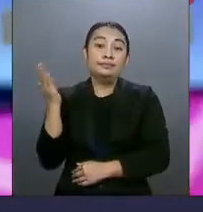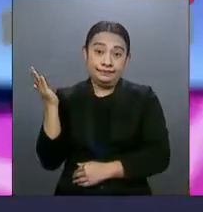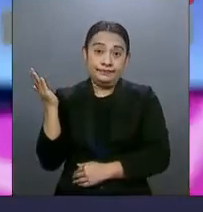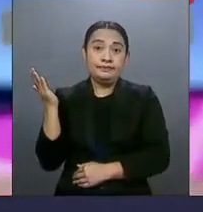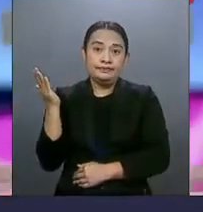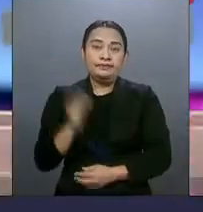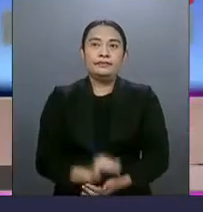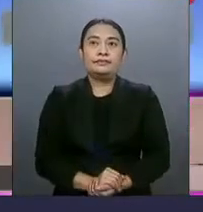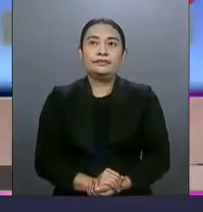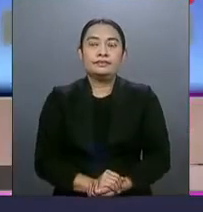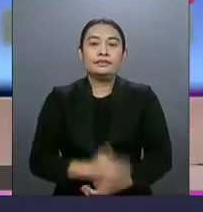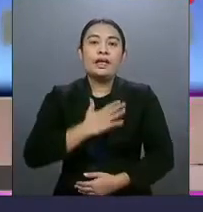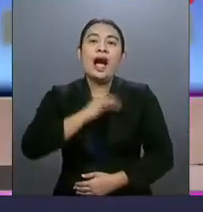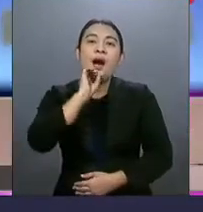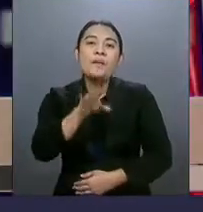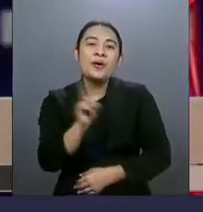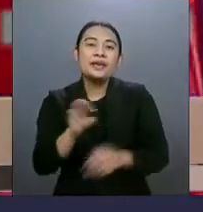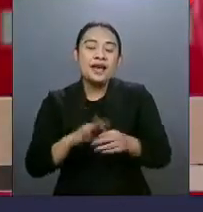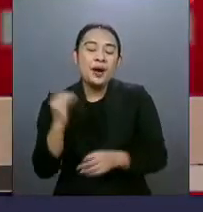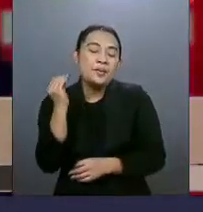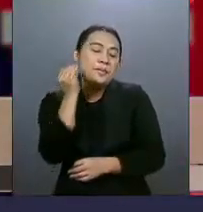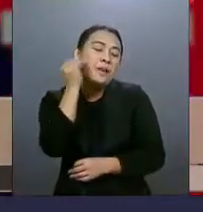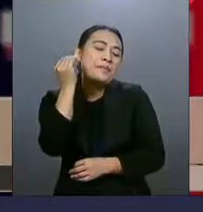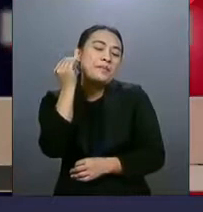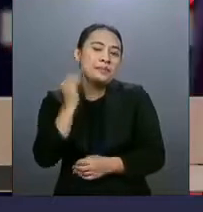จะบอกว่าอยากหอมแก้มพี่ก้องด้วยค่ะ